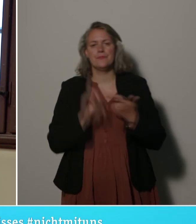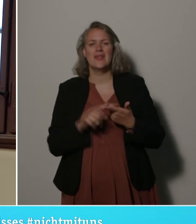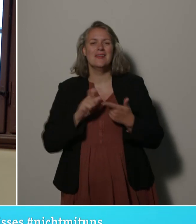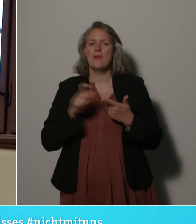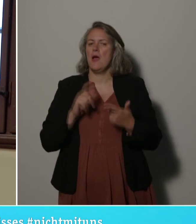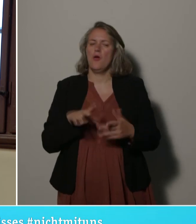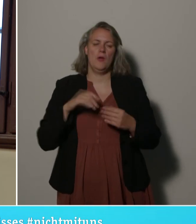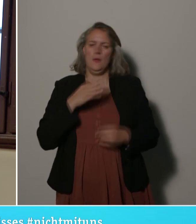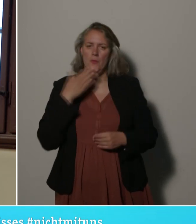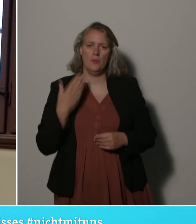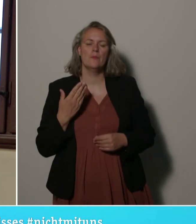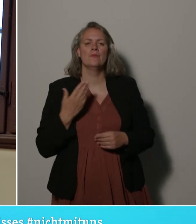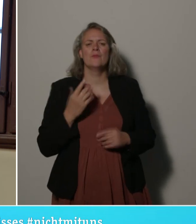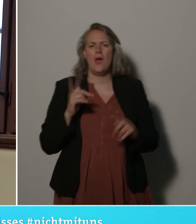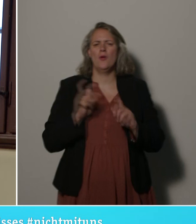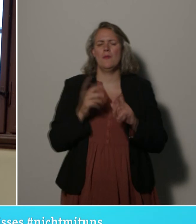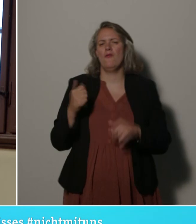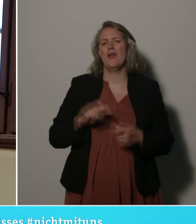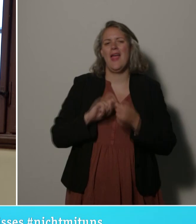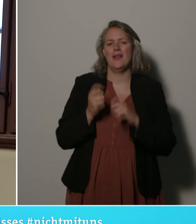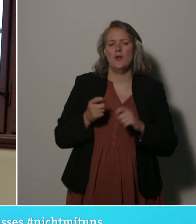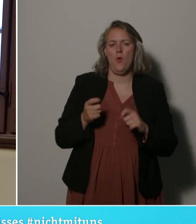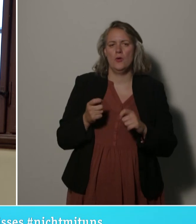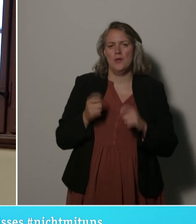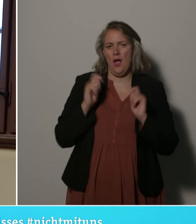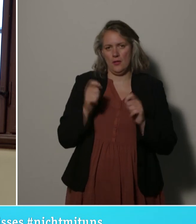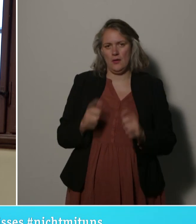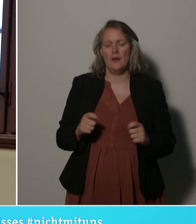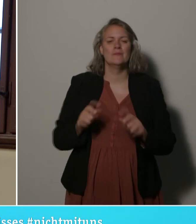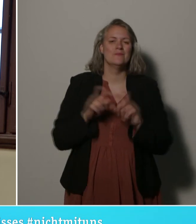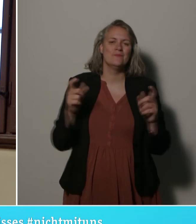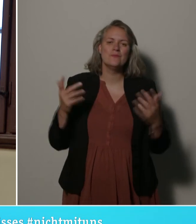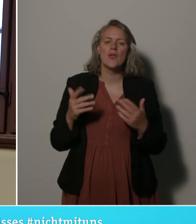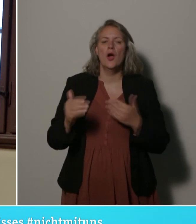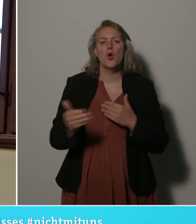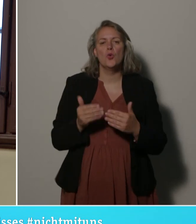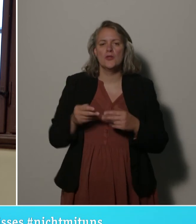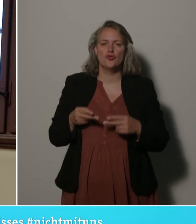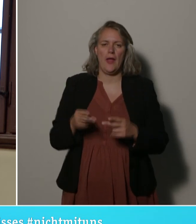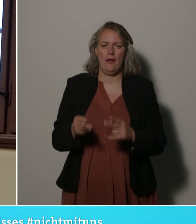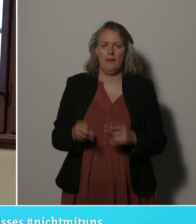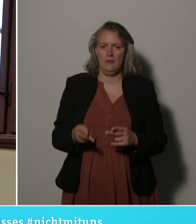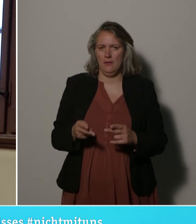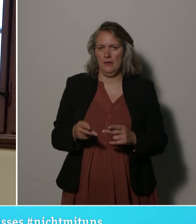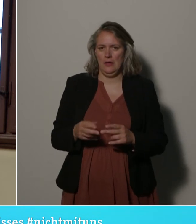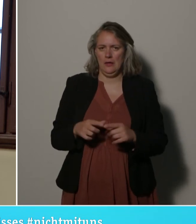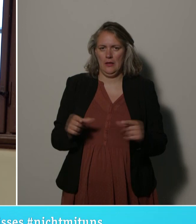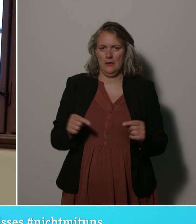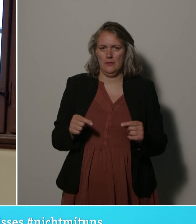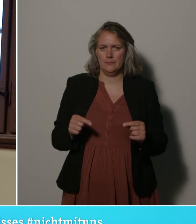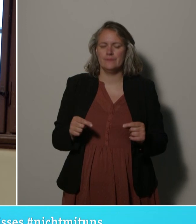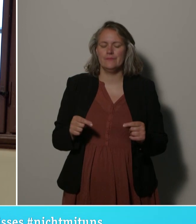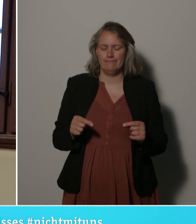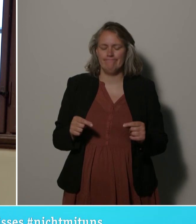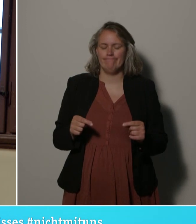beschäftigen, das ist das Kurzstreckenticket. Und dazu, wir wissen, dass das